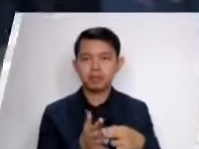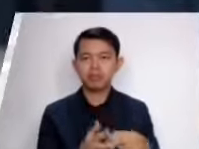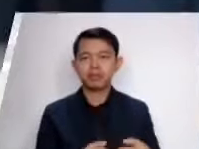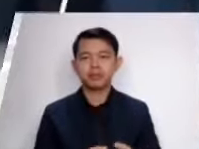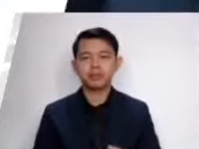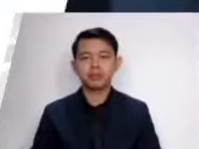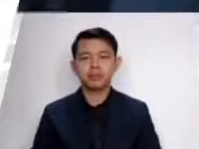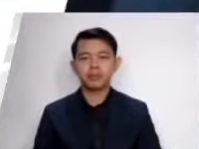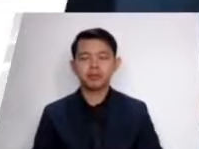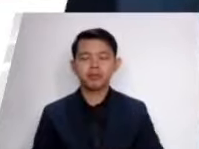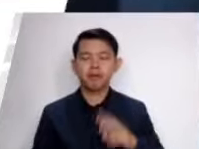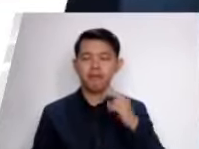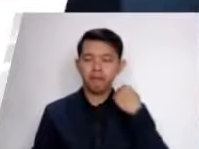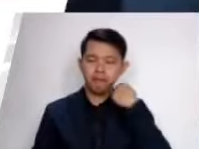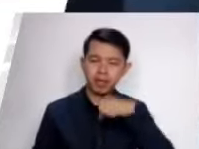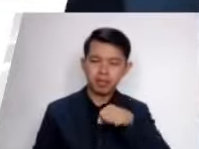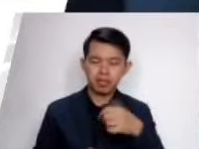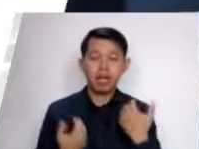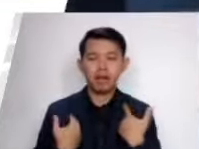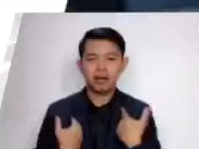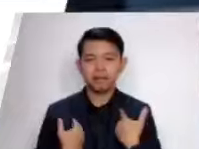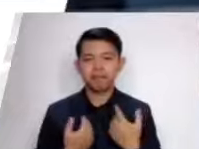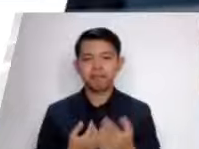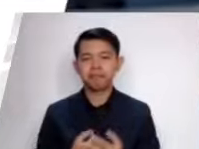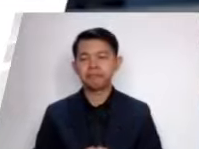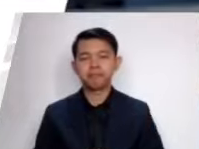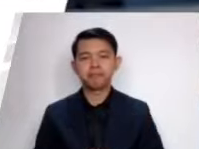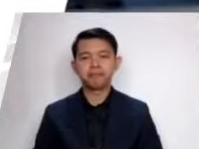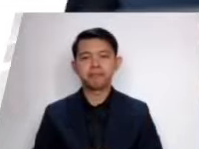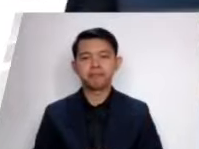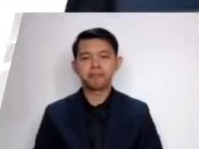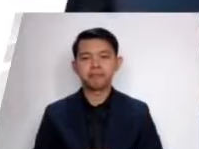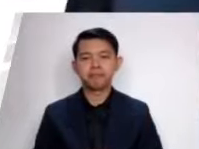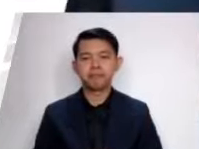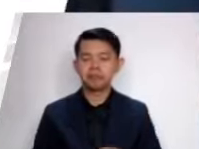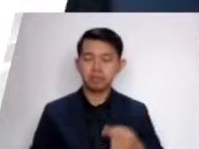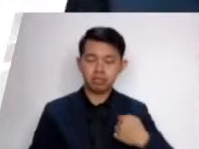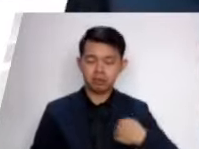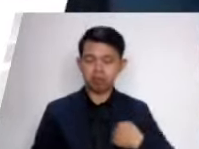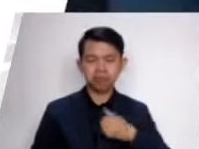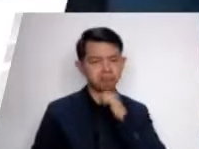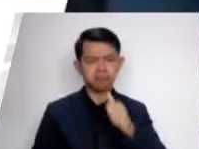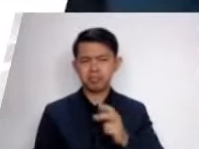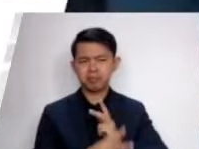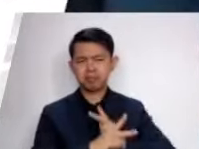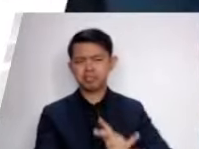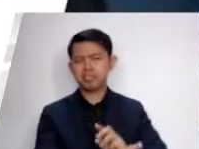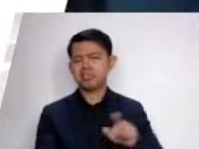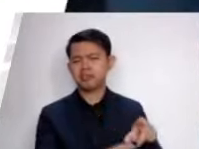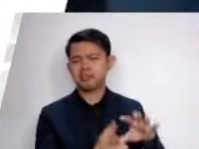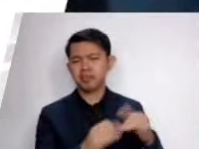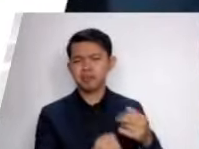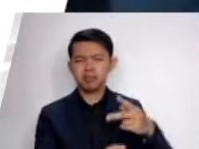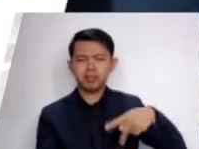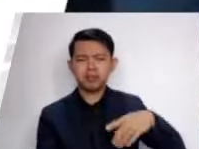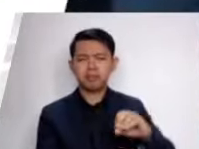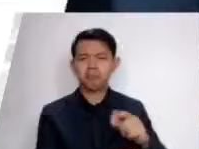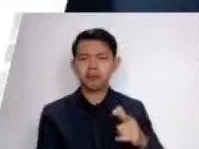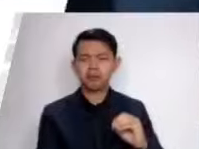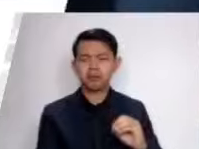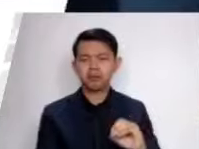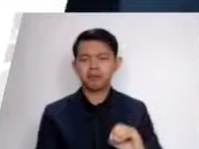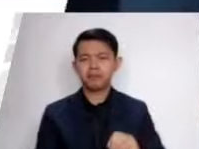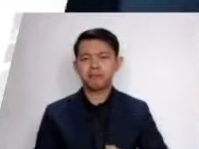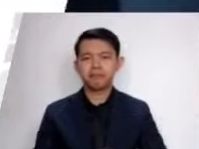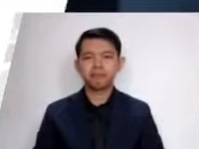violations. Balang po sa bilda na maging protector tamo po kanu ning Pogo. Makanano tamo pong maging